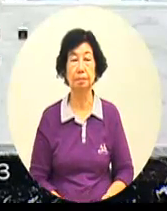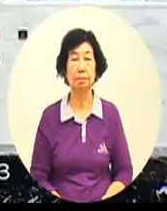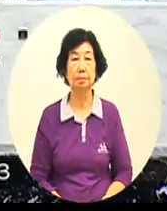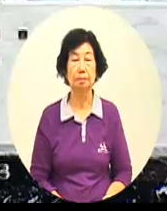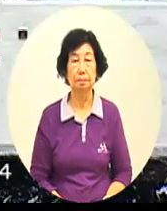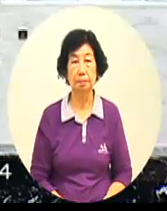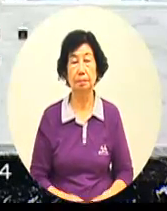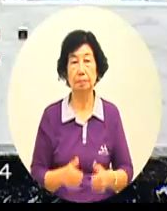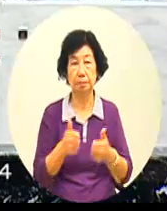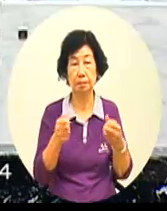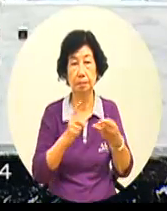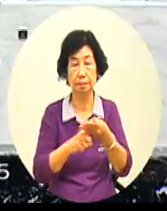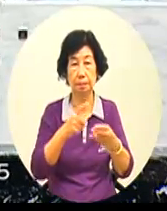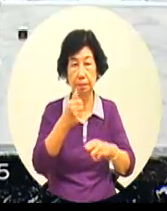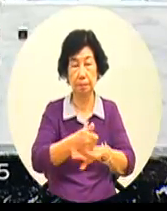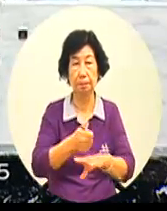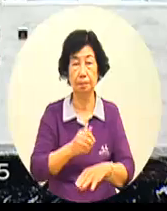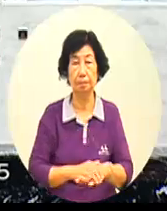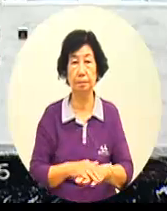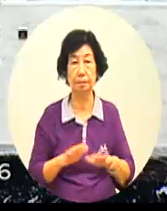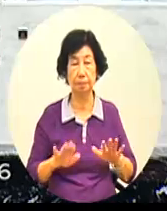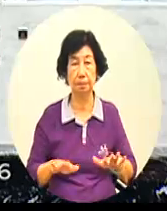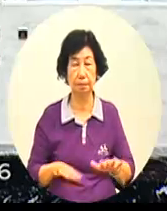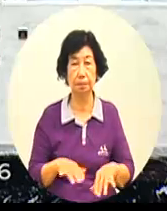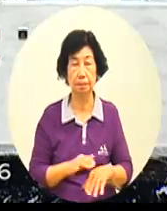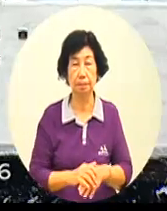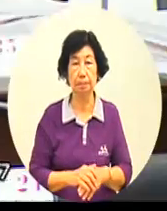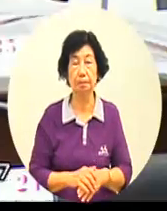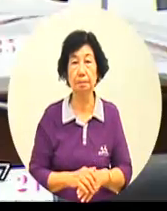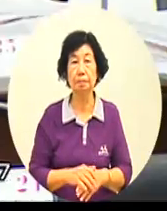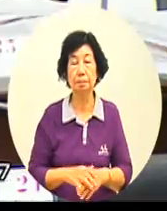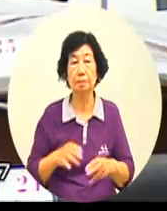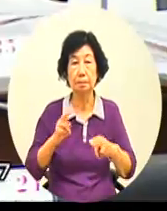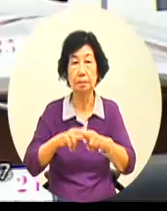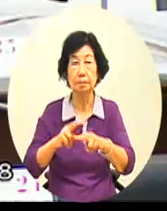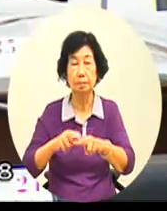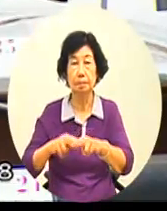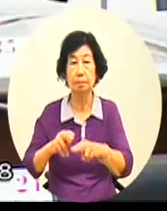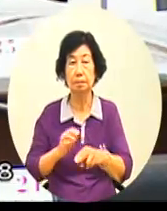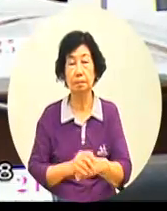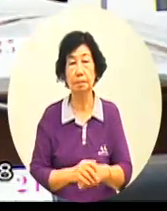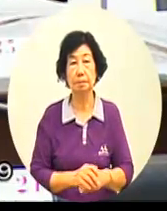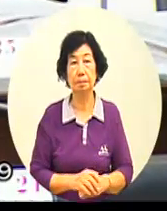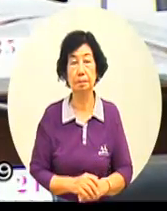谢主席。今天所列席议会的